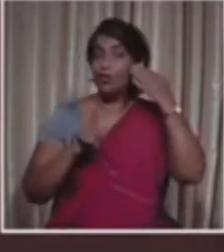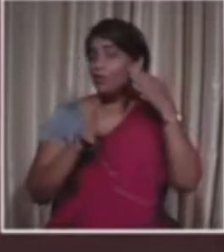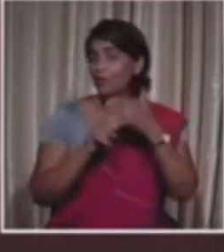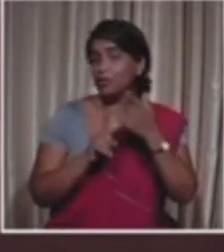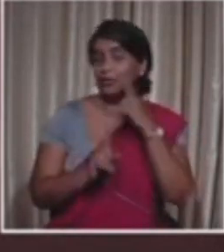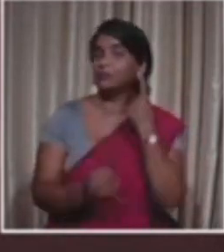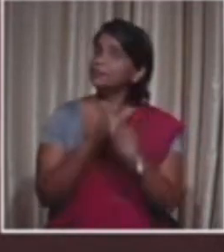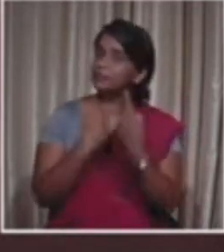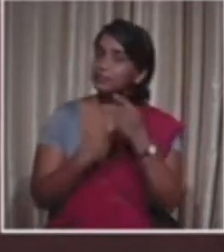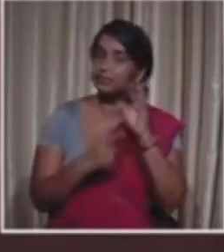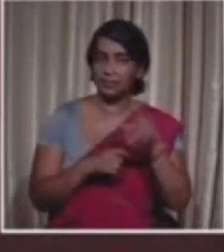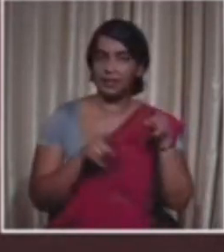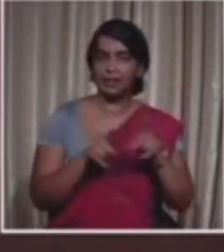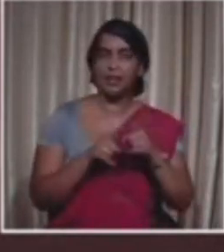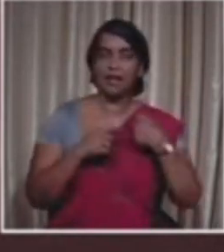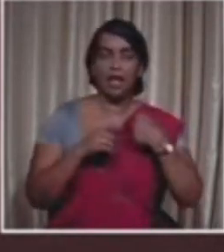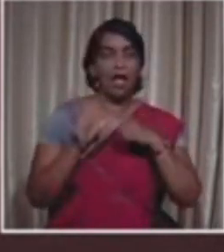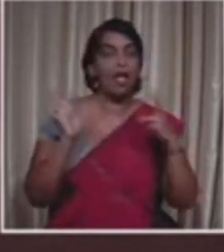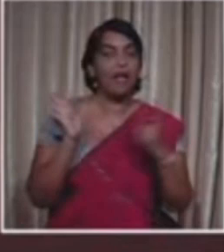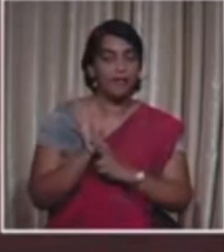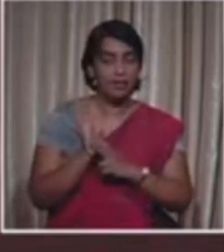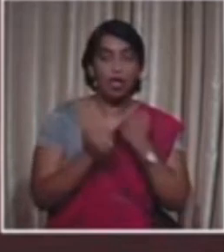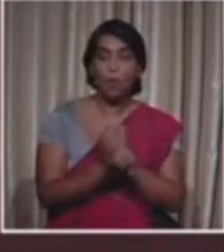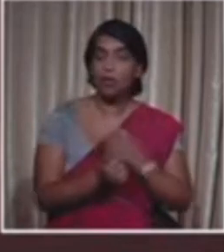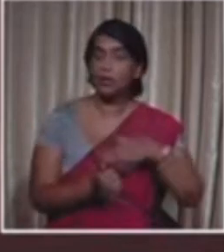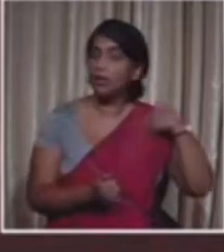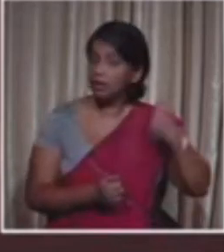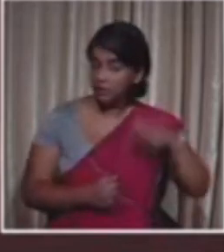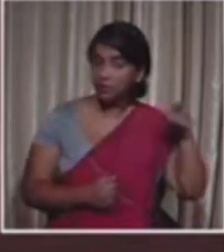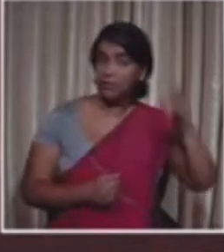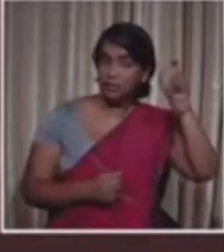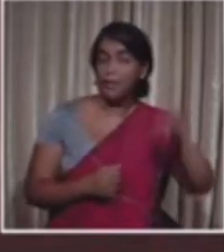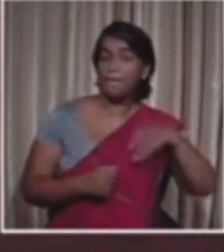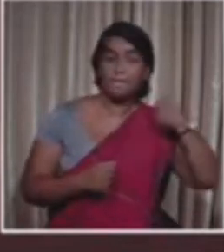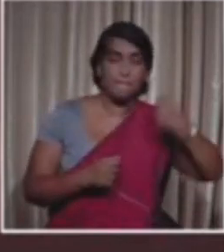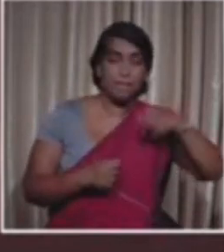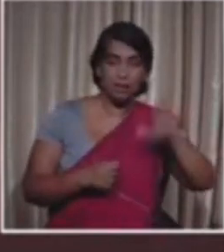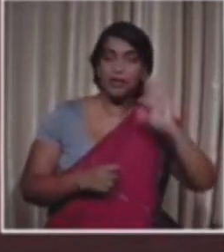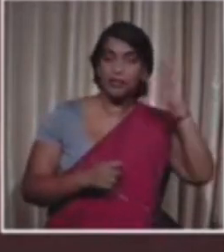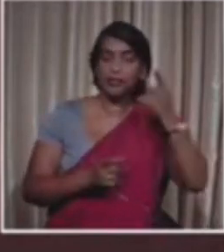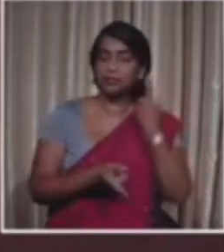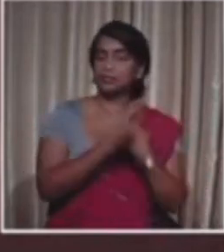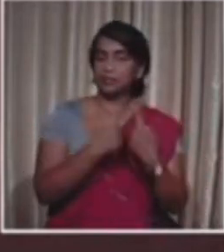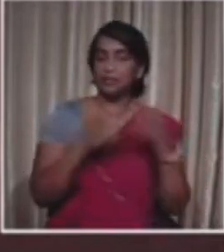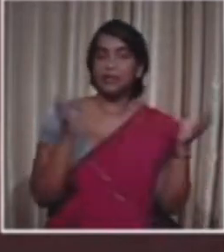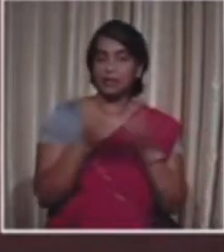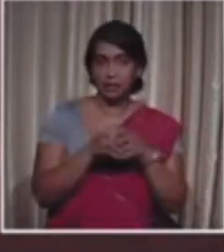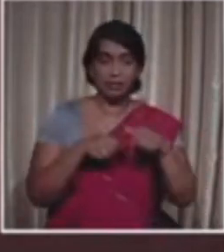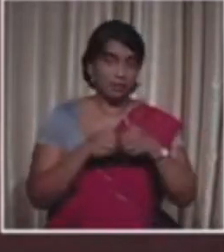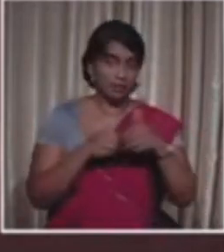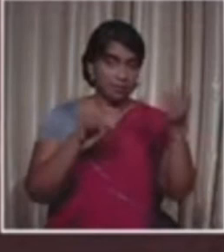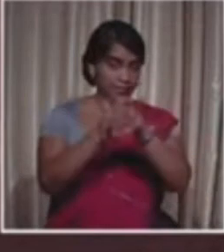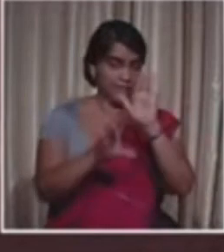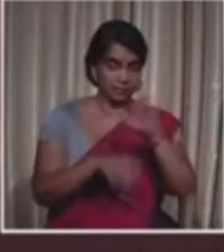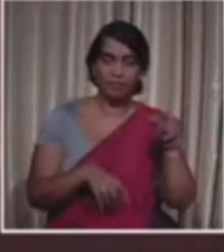විමර්ශනය කිරීම සඳහා අවිස්සාවේ ජේෂ්ඨ පොලිස් අධිකාරිවරයාගේ ප්‍රධානත්වයෙන් විශේෂ පරීක්ෂණ කණ්ඩායමක් දැන්ටපත් පත්